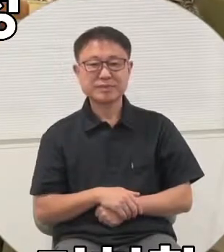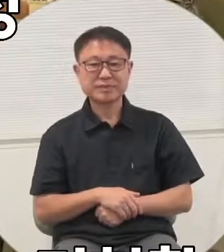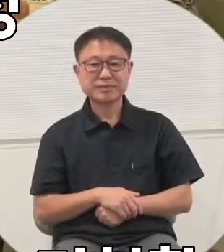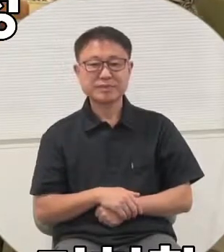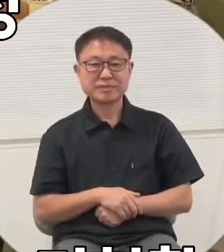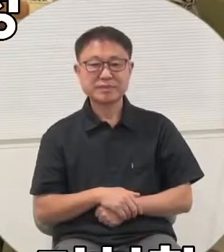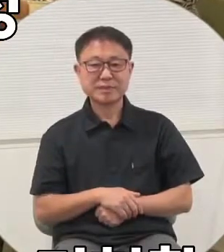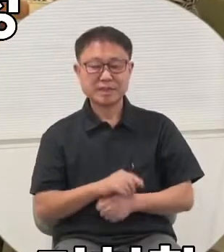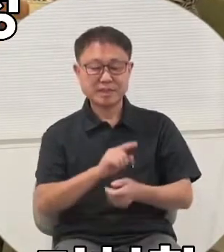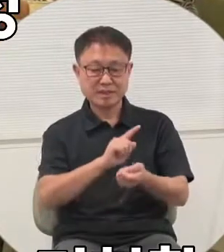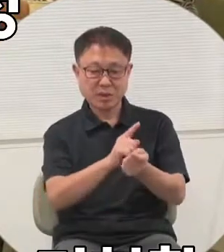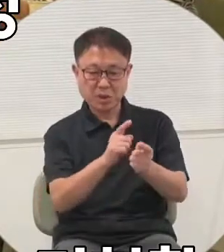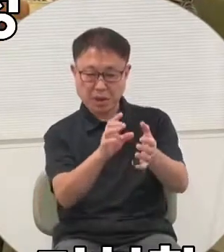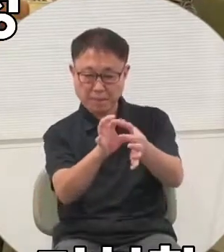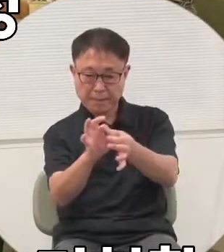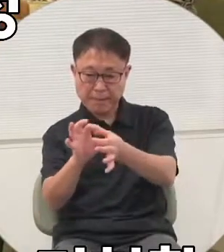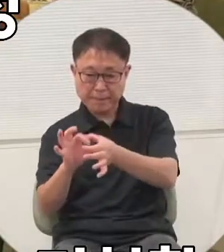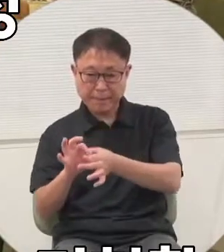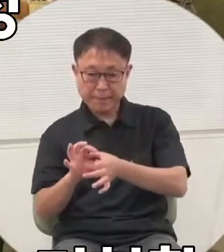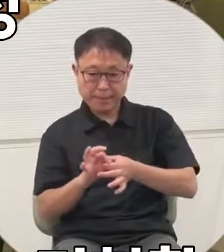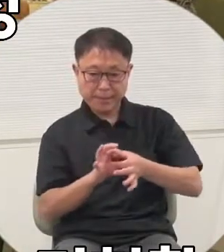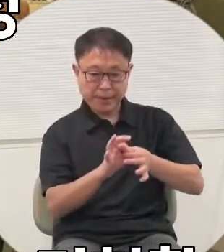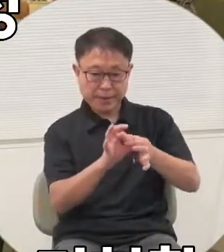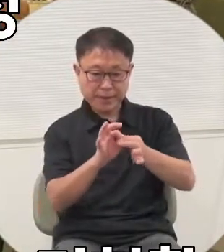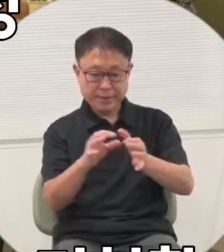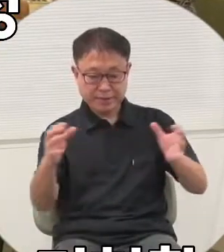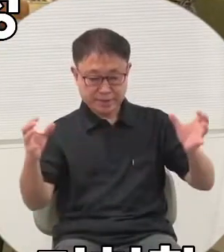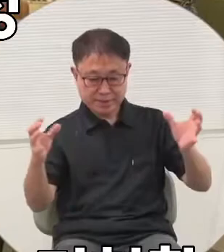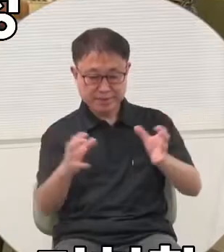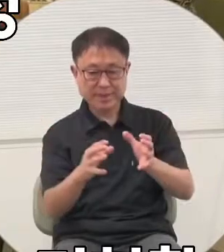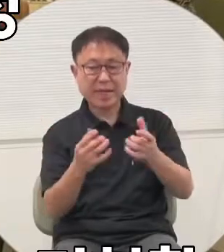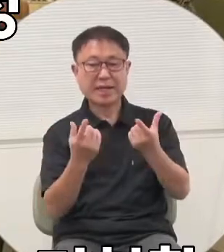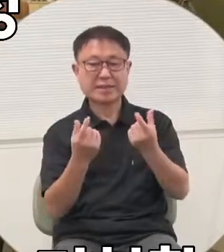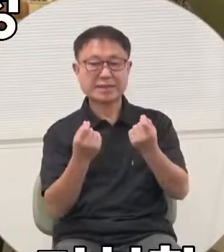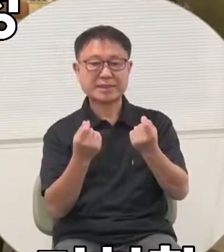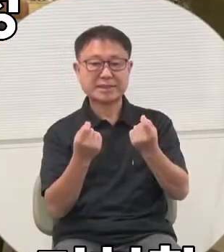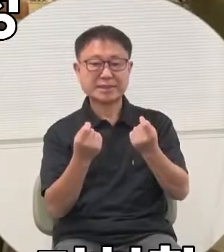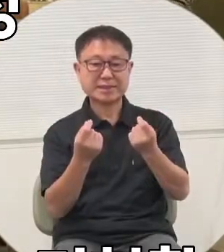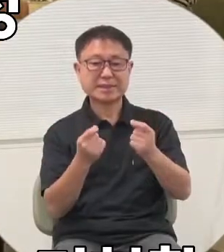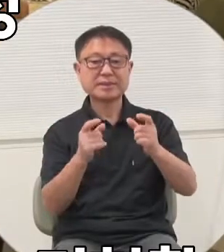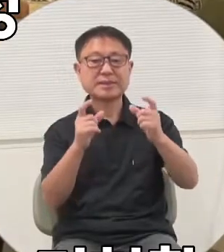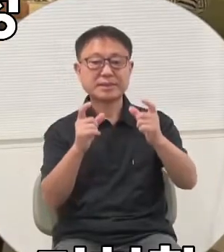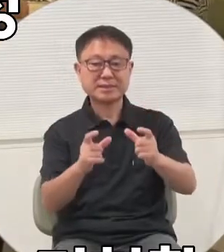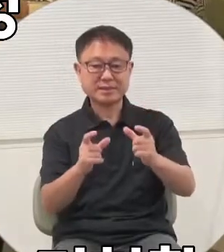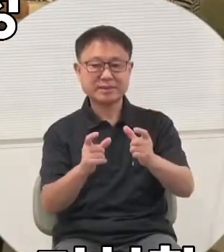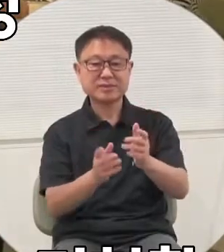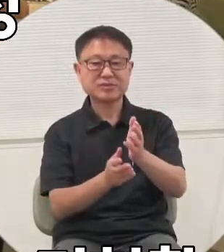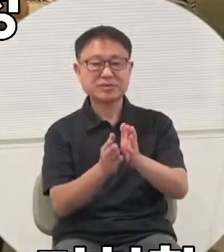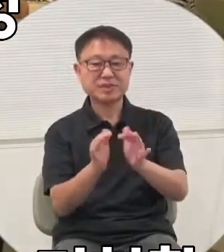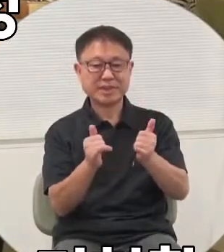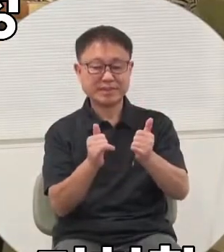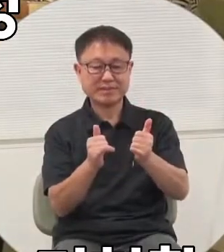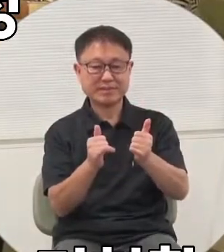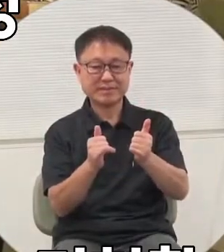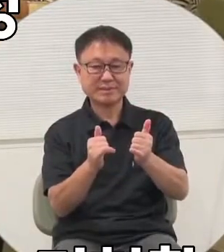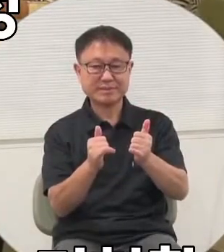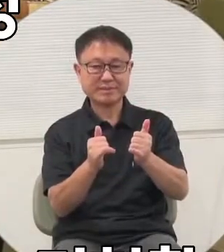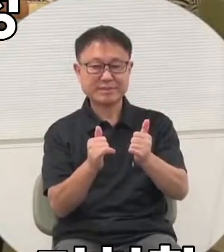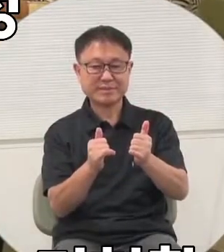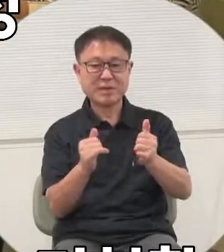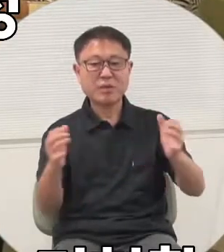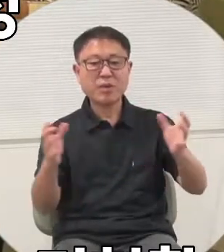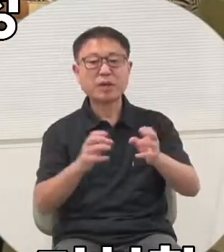그거를 유기적으로 전체적으로 같이 지역에 있는 주민들하고 하는 저는